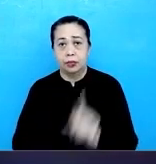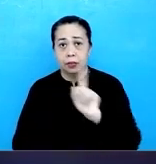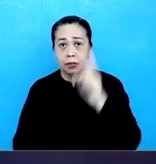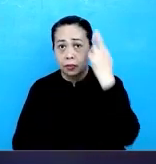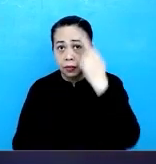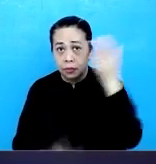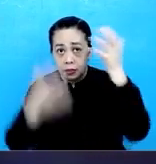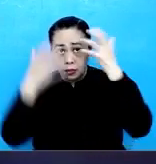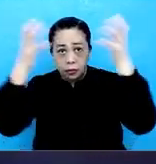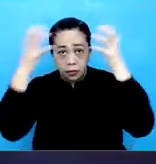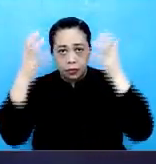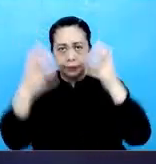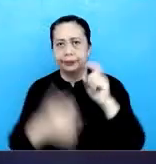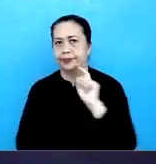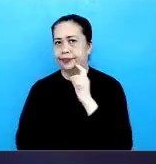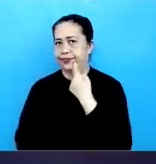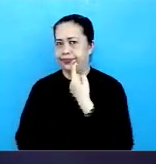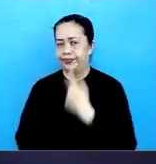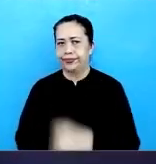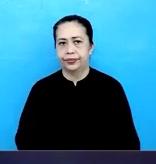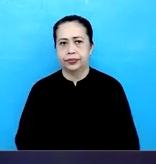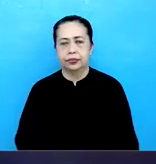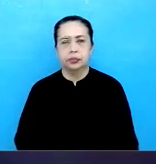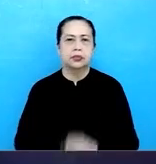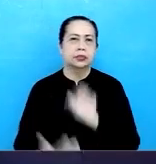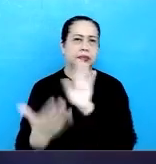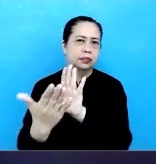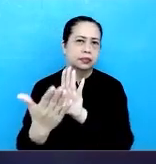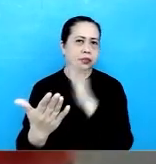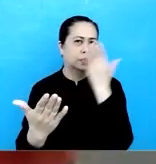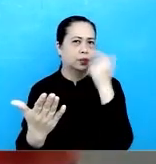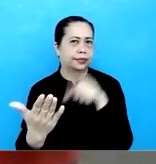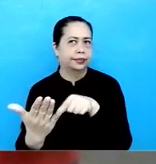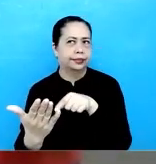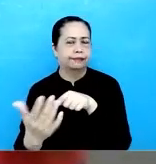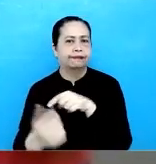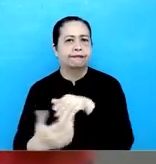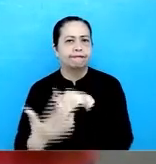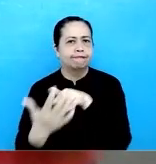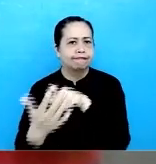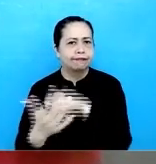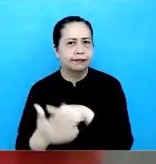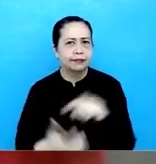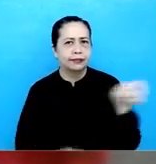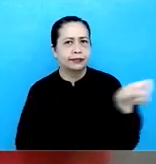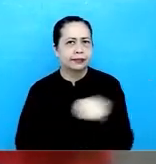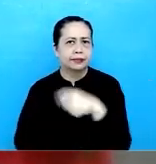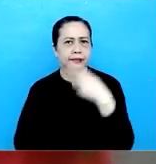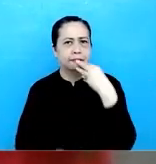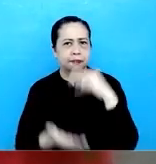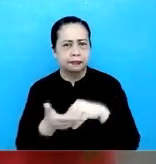pagwawala, selos. Kinokumpronta siya dahil dun sa text message na nabasa,